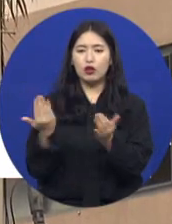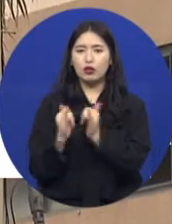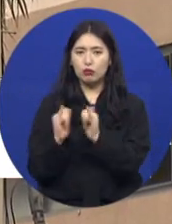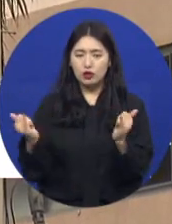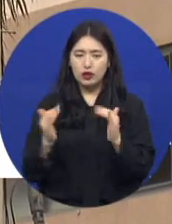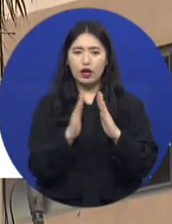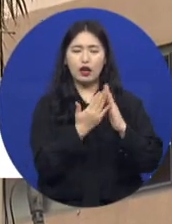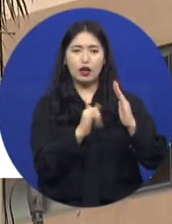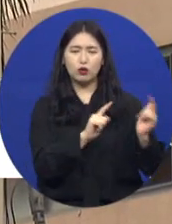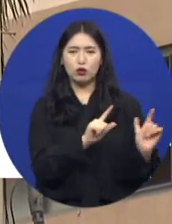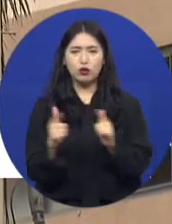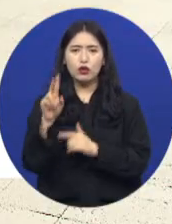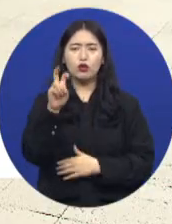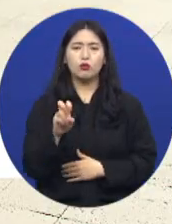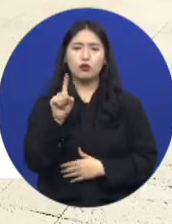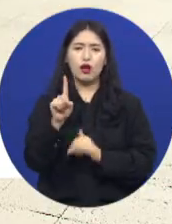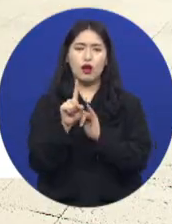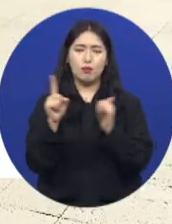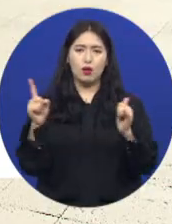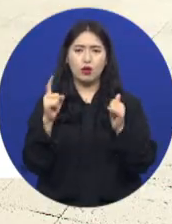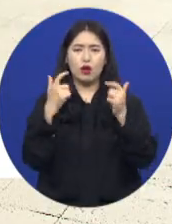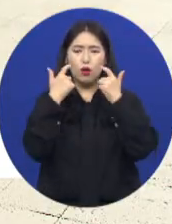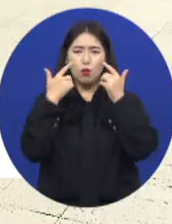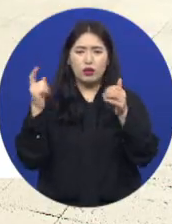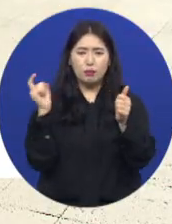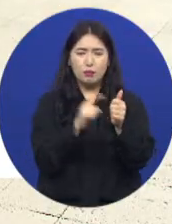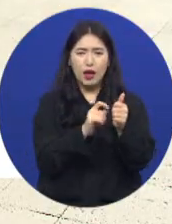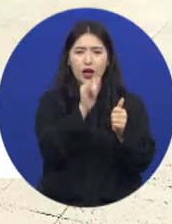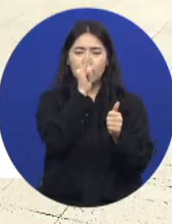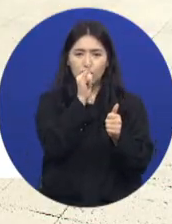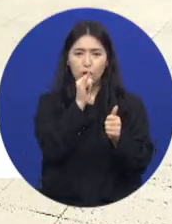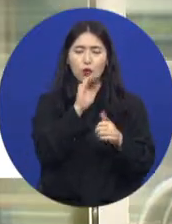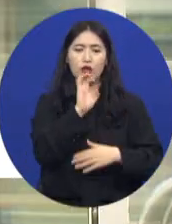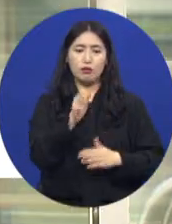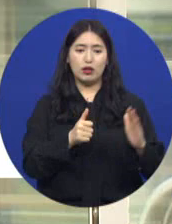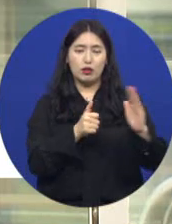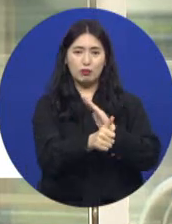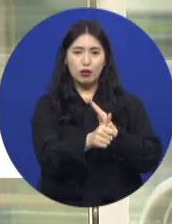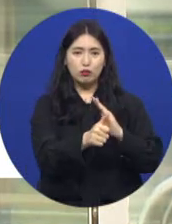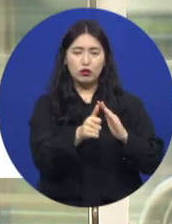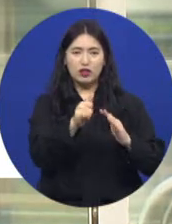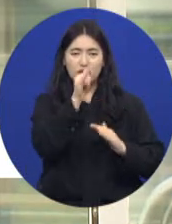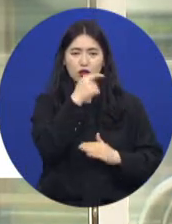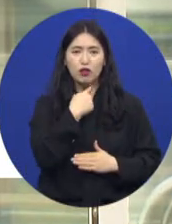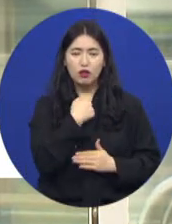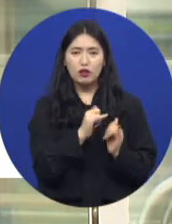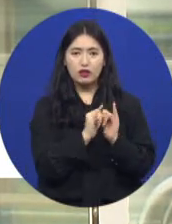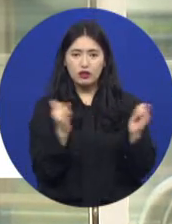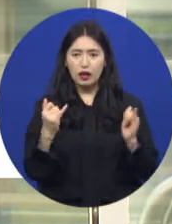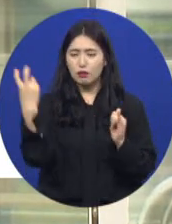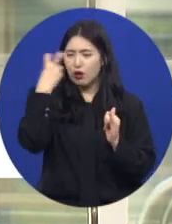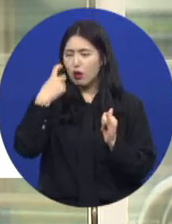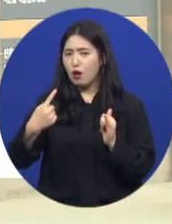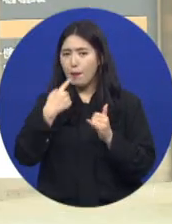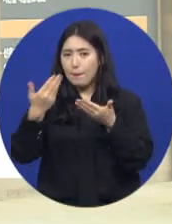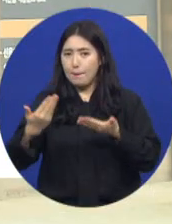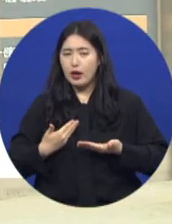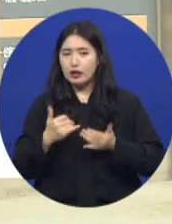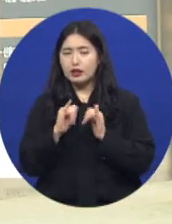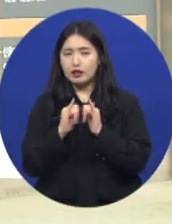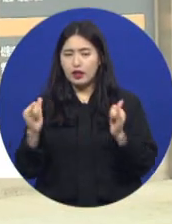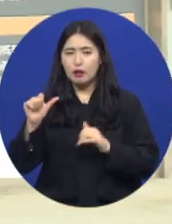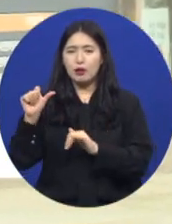가족 등 21명이 확진 판정을 받았고 이마트 방문 이력 때문에 검사를 받은 시민